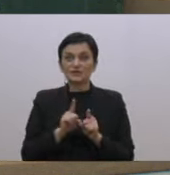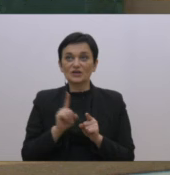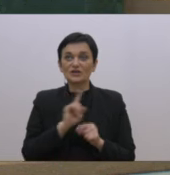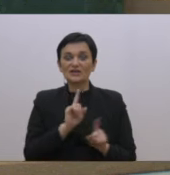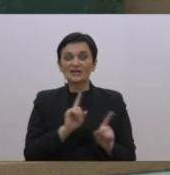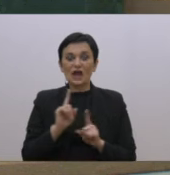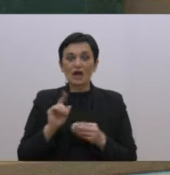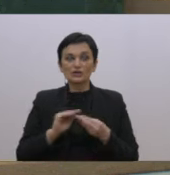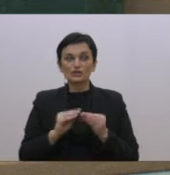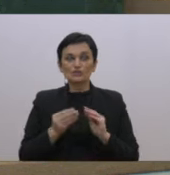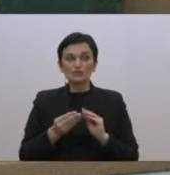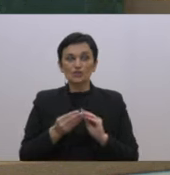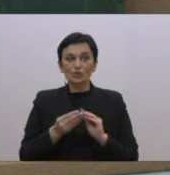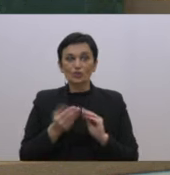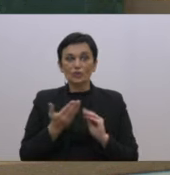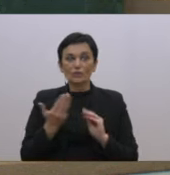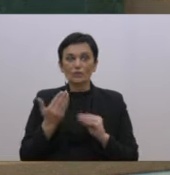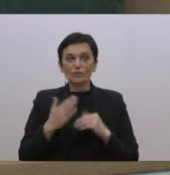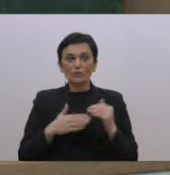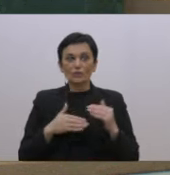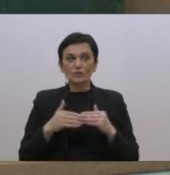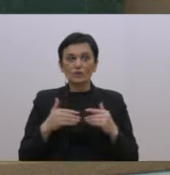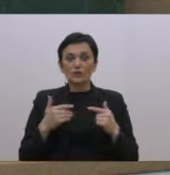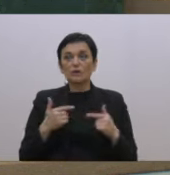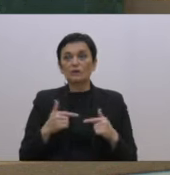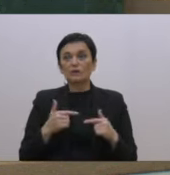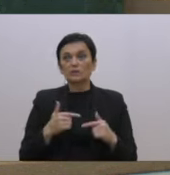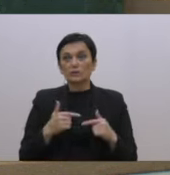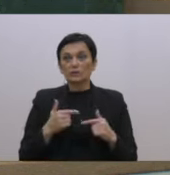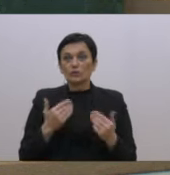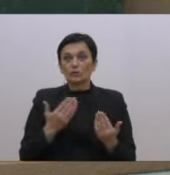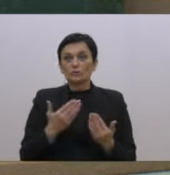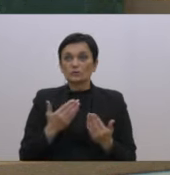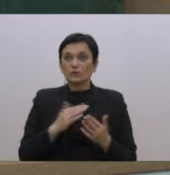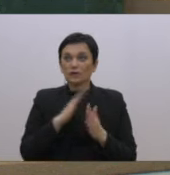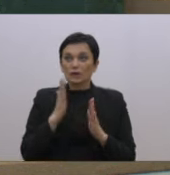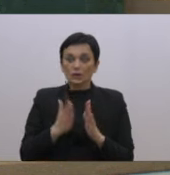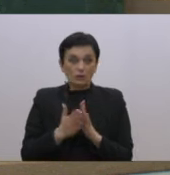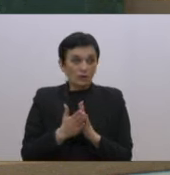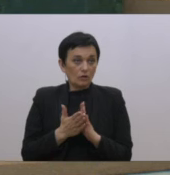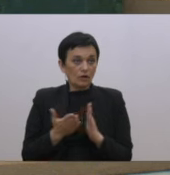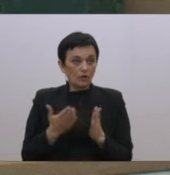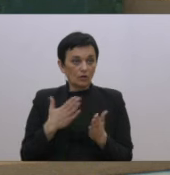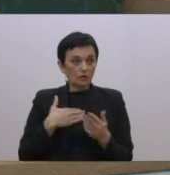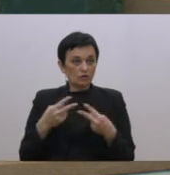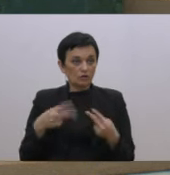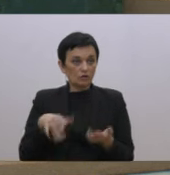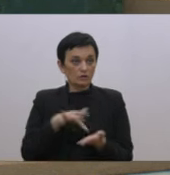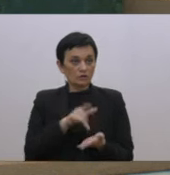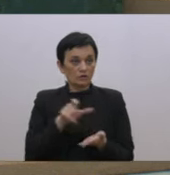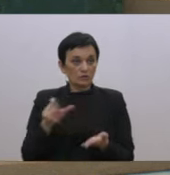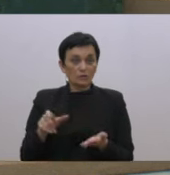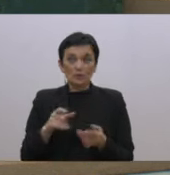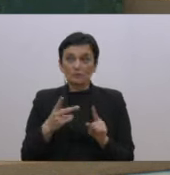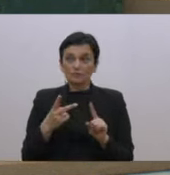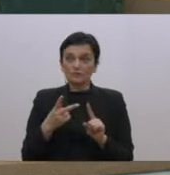რაღაც პრობლემაზე, რომელზეც პრაქტიკულად რომელიც საერთოდ არც ერთ ჩვენს თანამოქალაქეს არ აწუხებს. ასევე